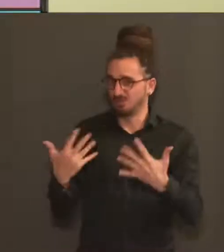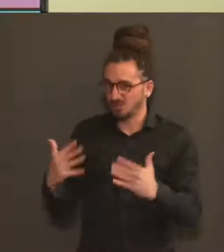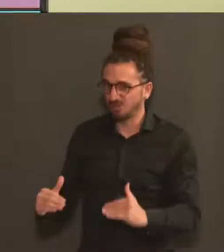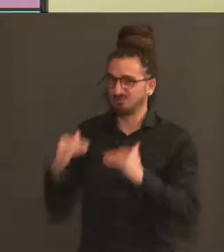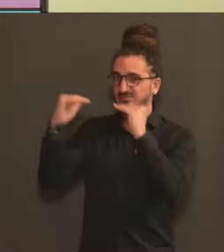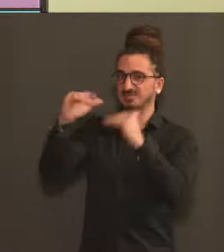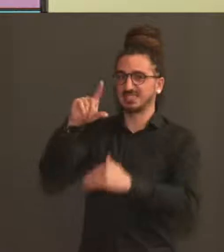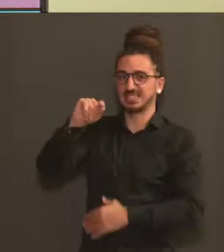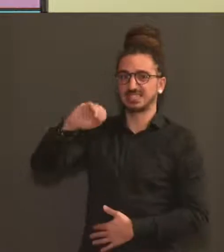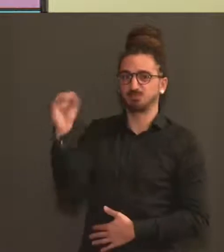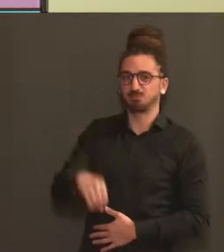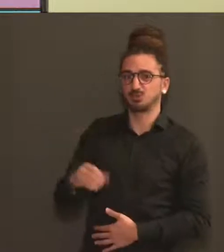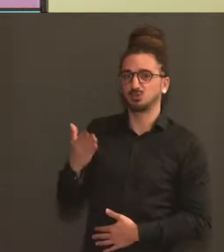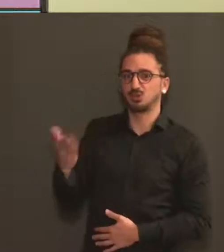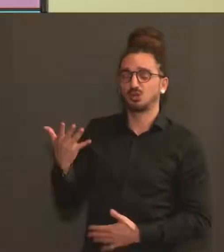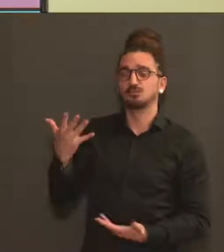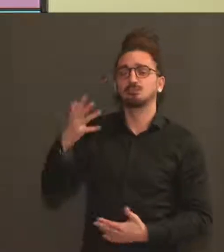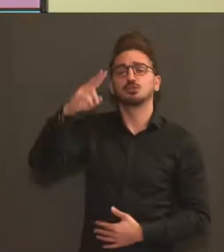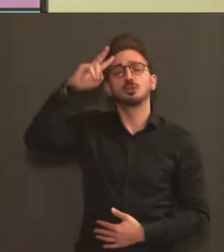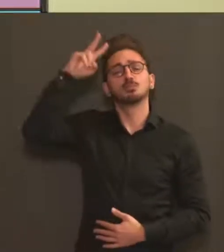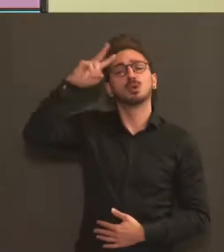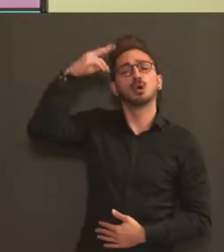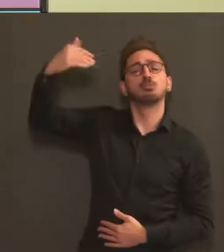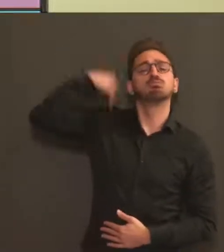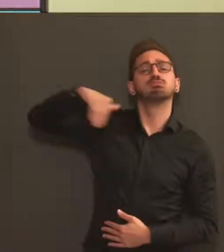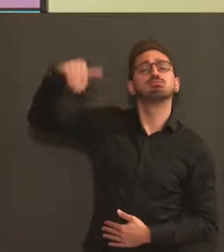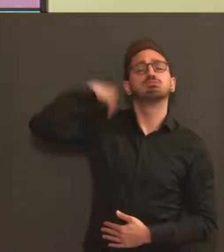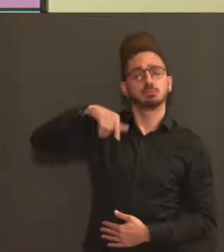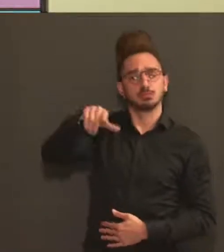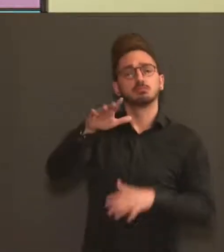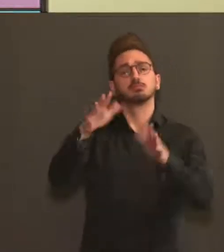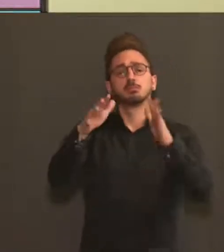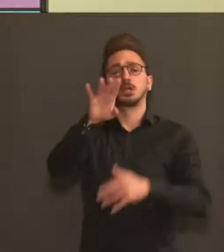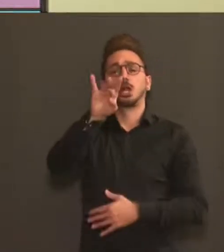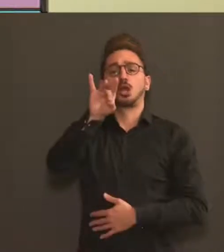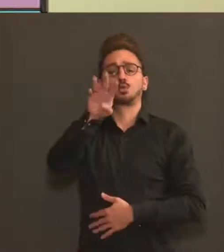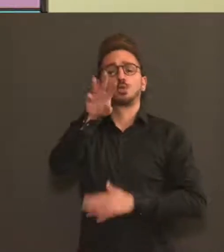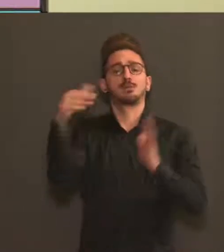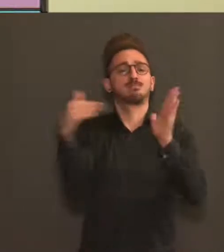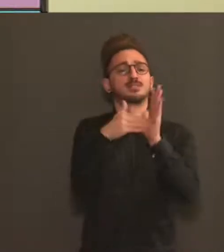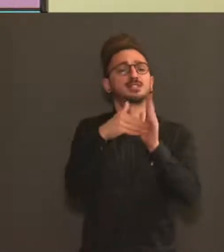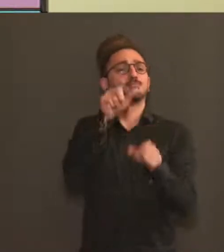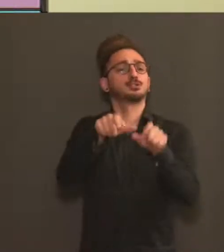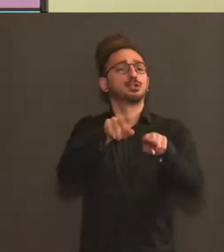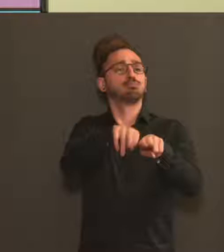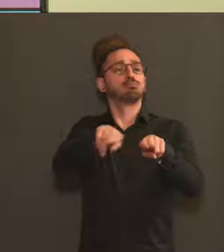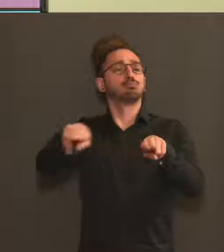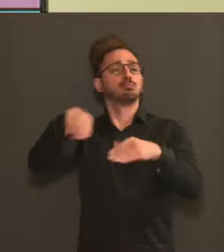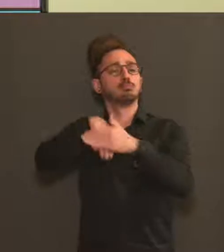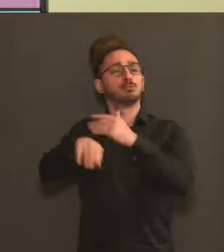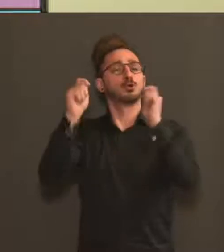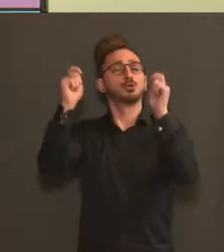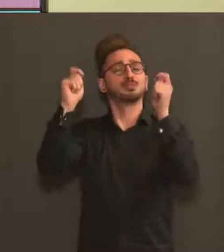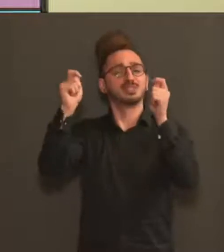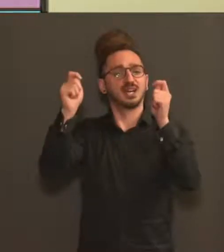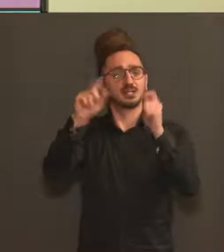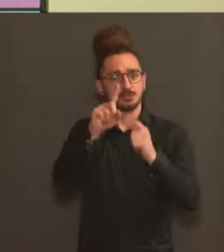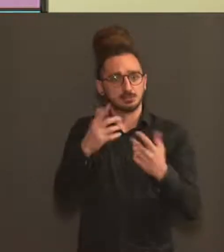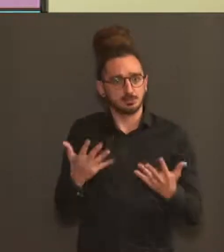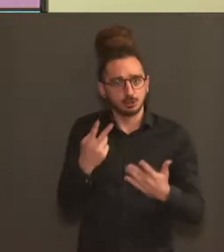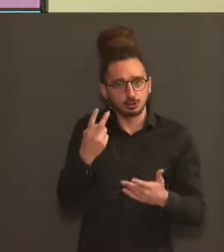43 000 patients qui sont hospitalisés, alors que durant les dernières semaines, ce nombre a fluctué autour